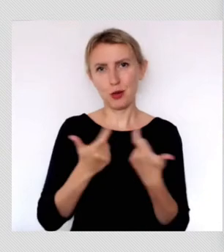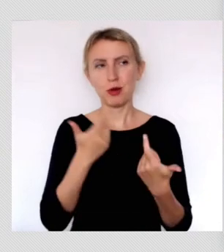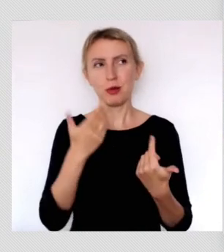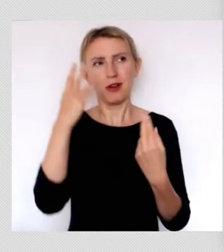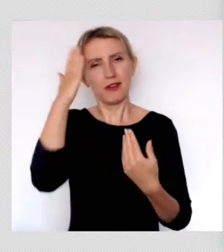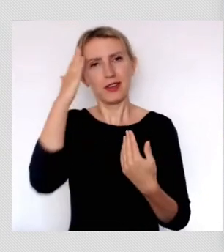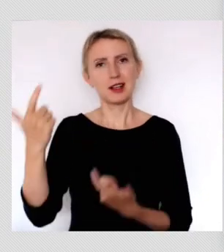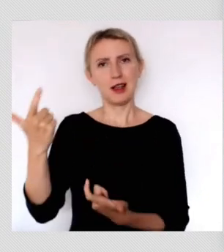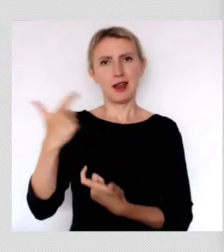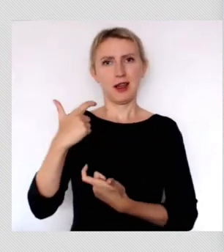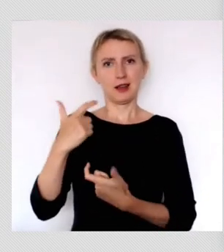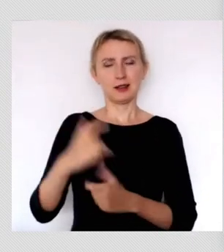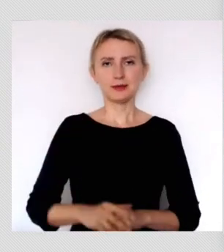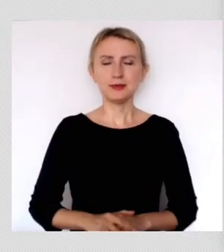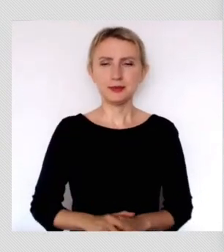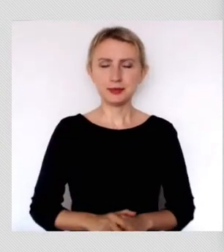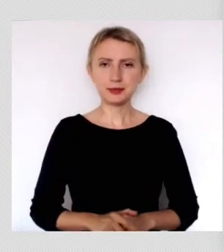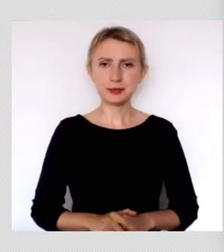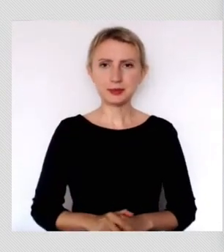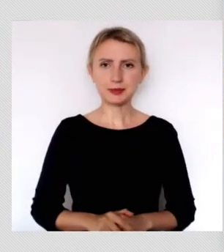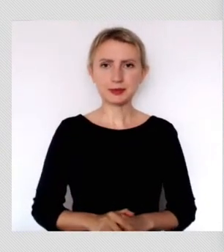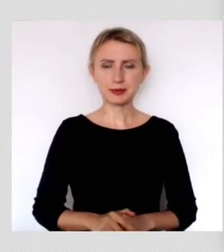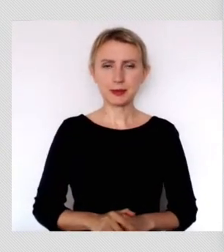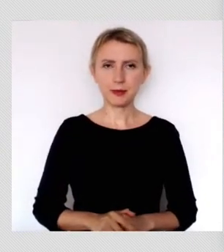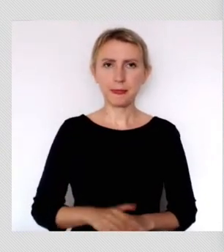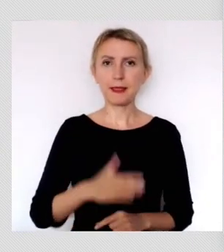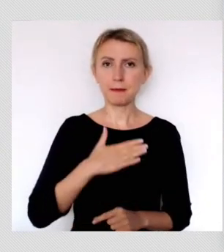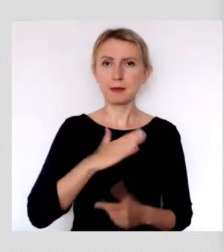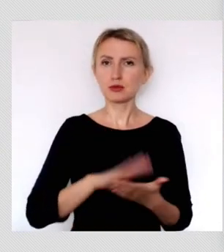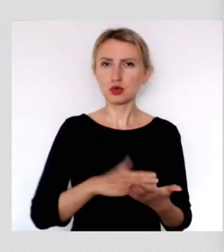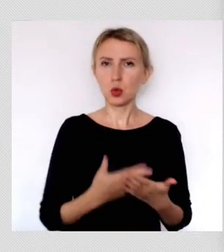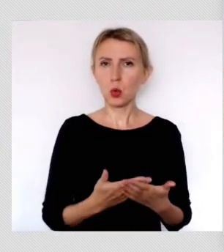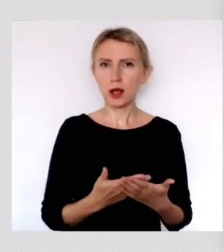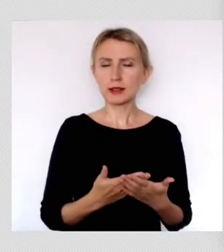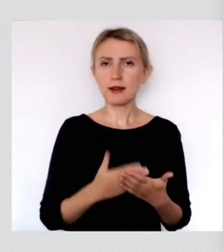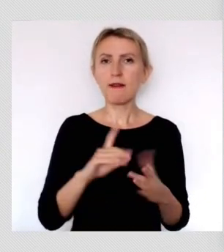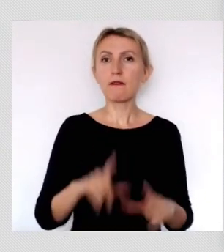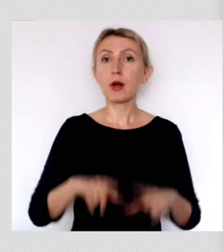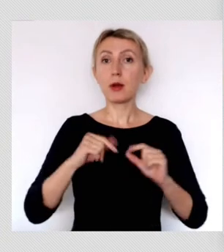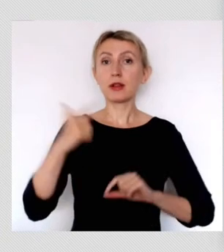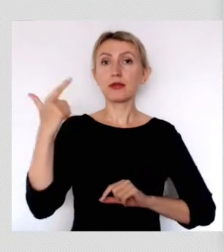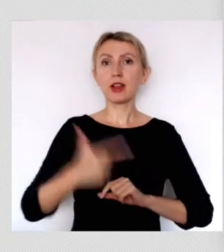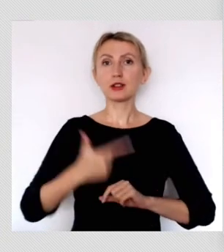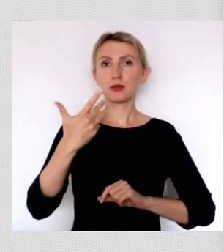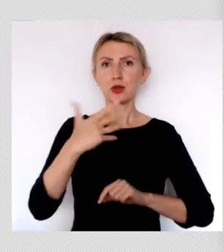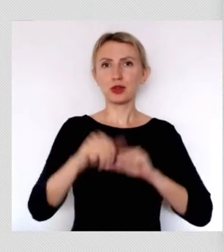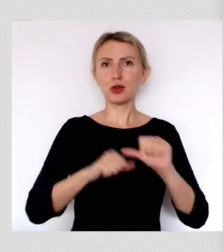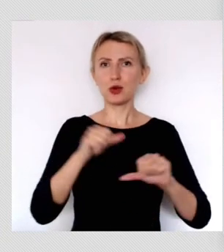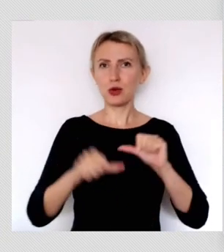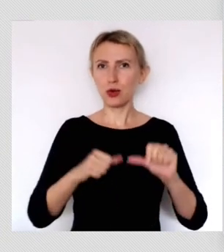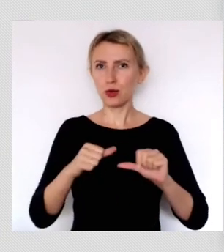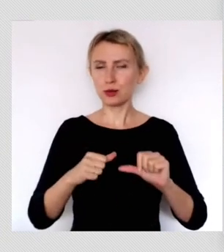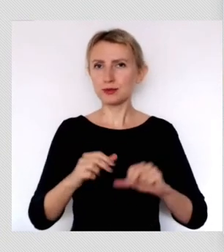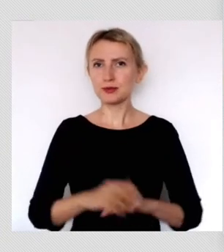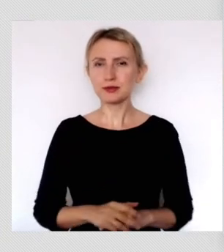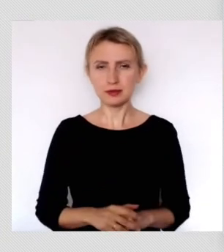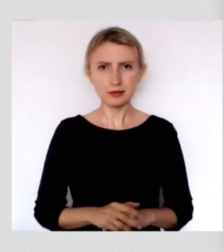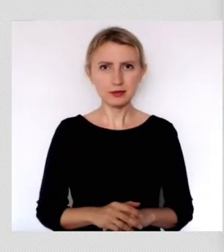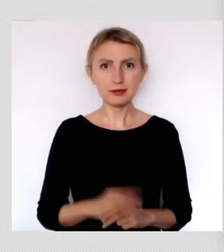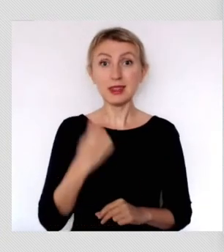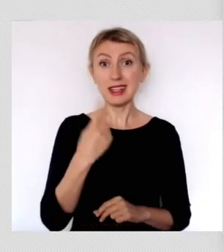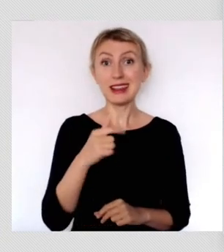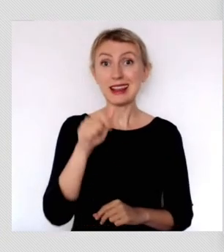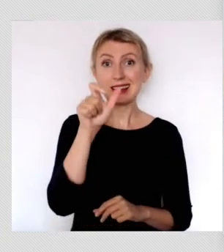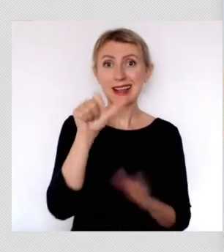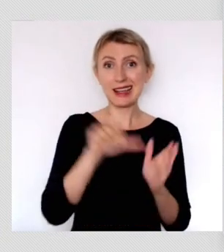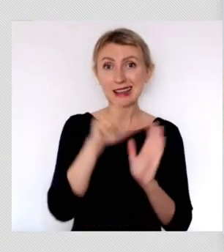z przeprowadzonych kampanii. I mam przykład w wyborach 2005 roku. Jeden z kandydatów,